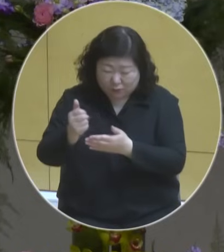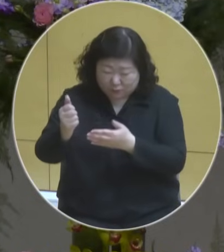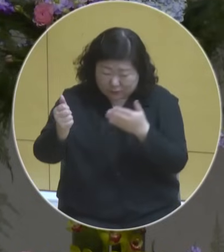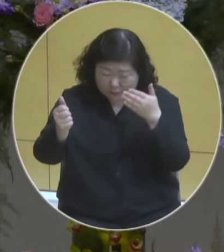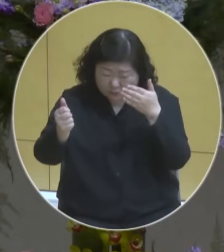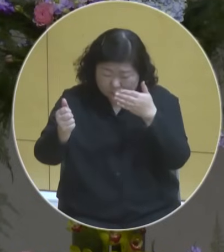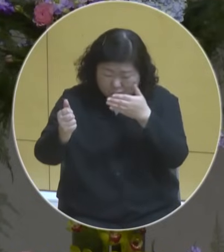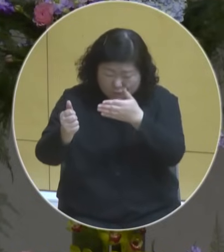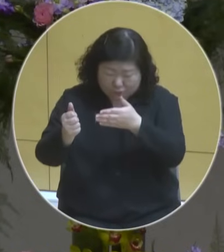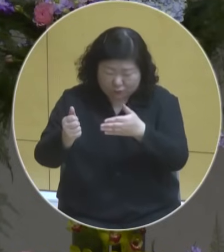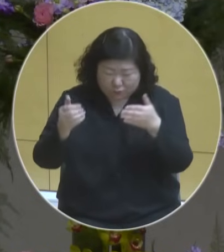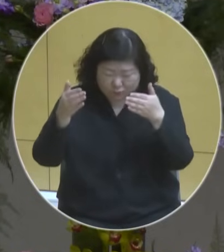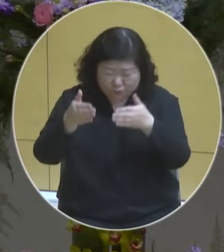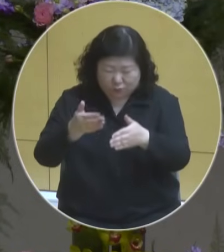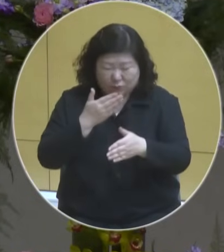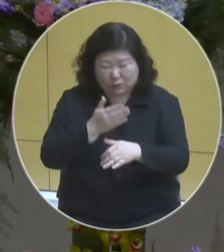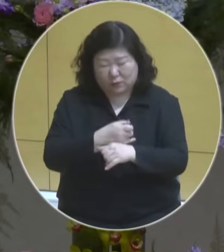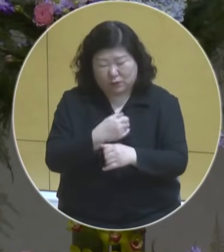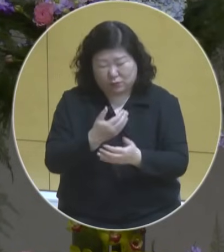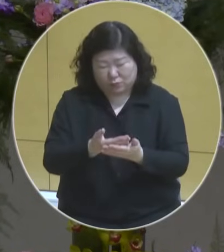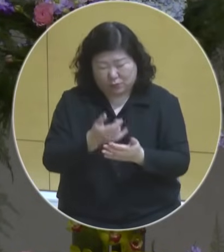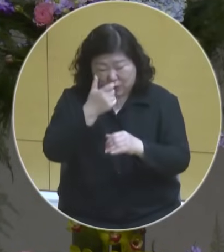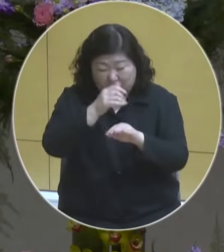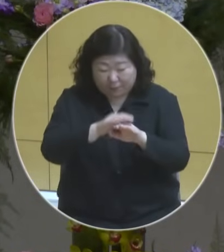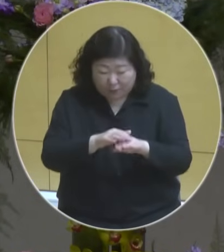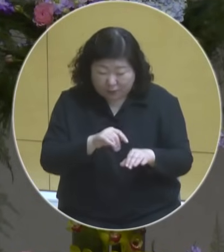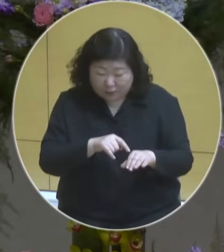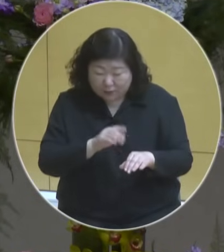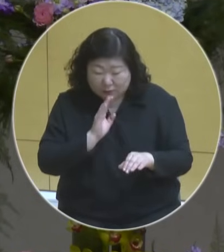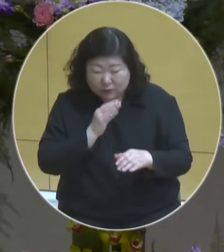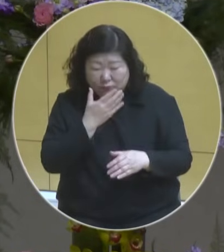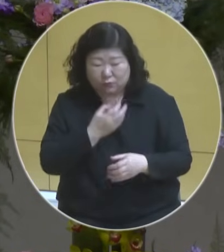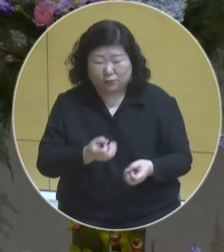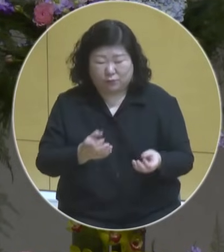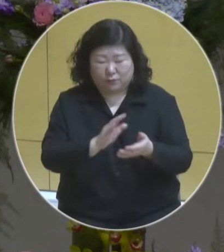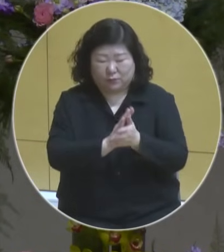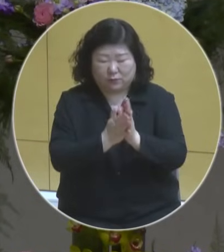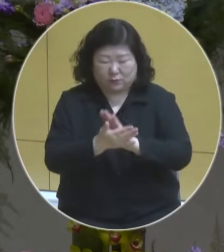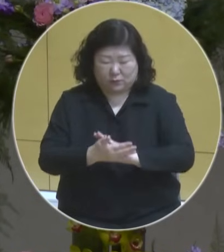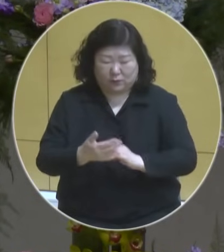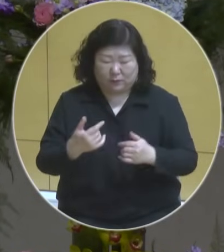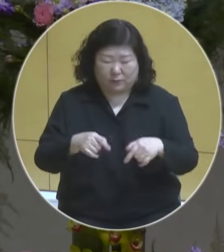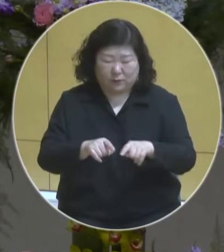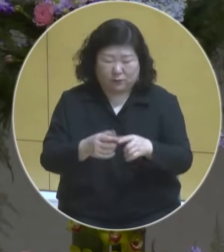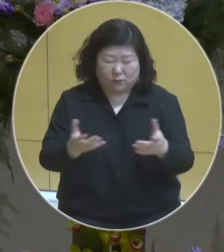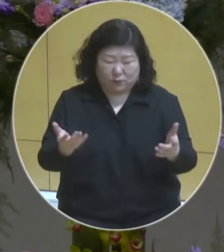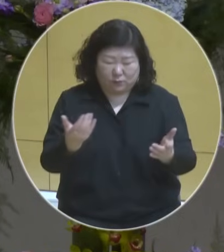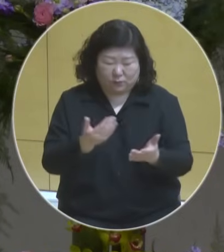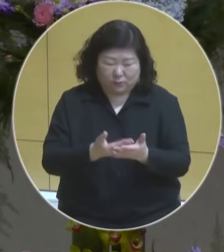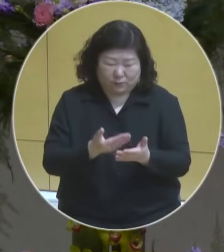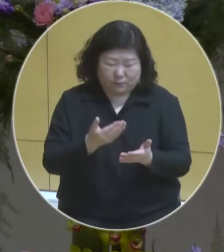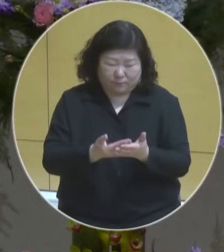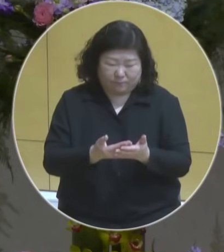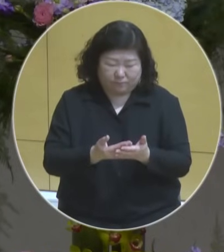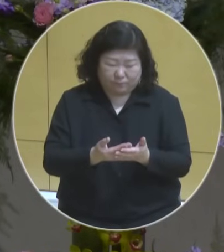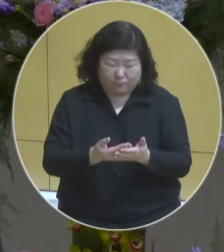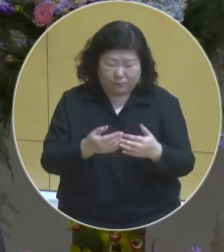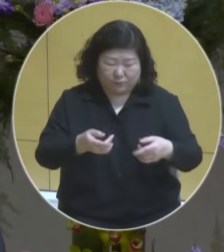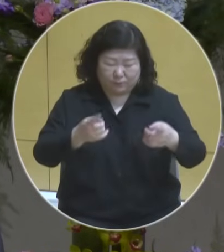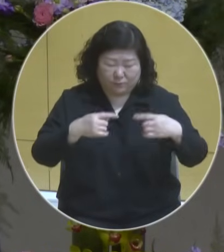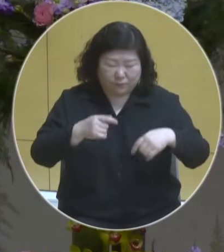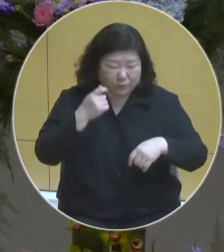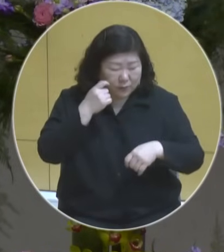주시옵고 예배가 하나님의 참된 축복이 될 수 있도록 하나님 함께하여 주시옵소서